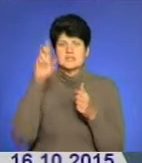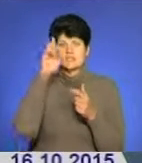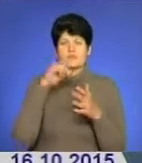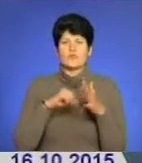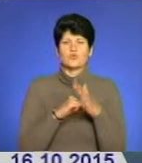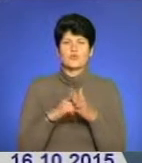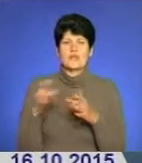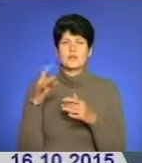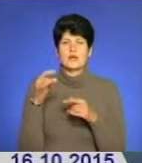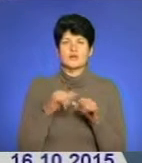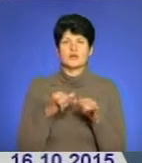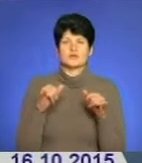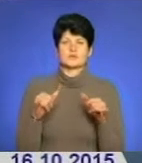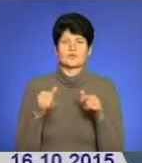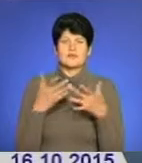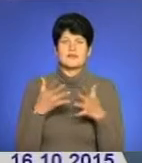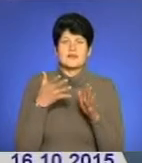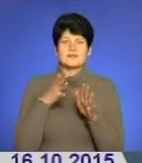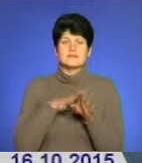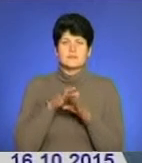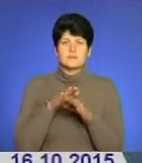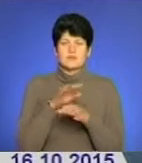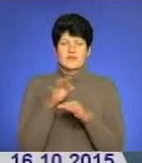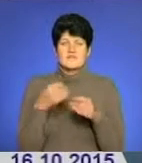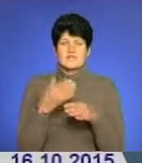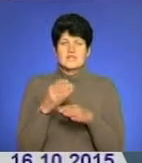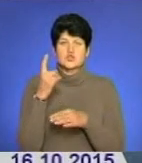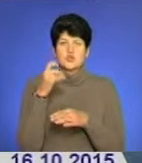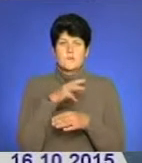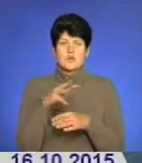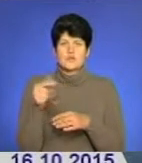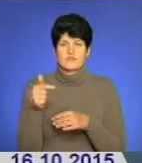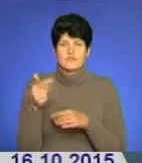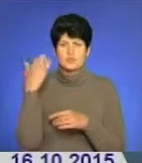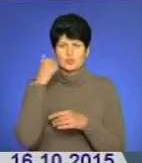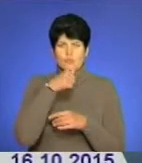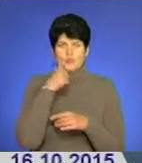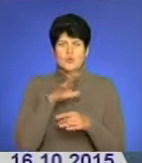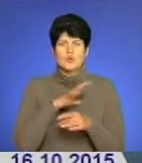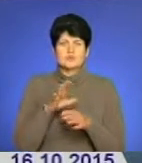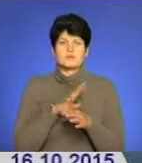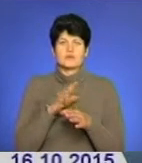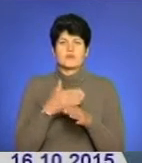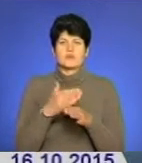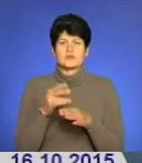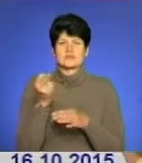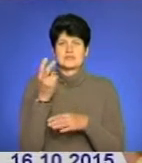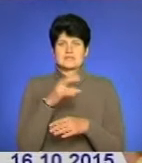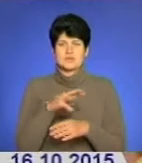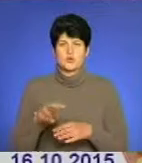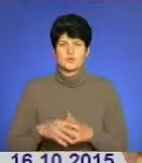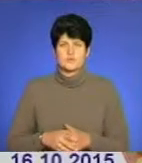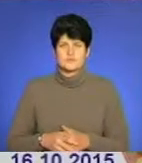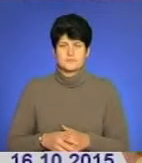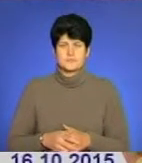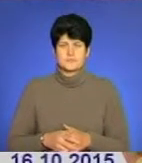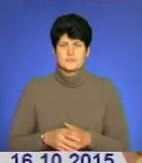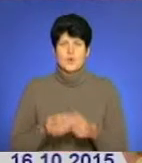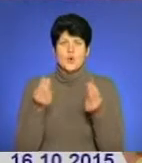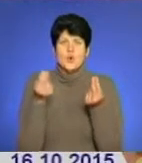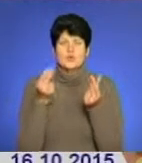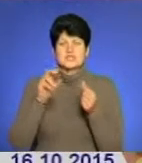На реалізацію проєктів краю виділено майже 100 мільйонів гривень. Для порівняння, торік було виділено 12 мільйонів. Хоч